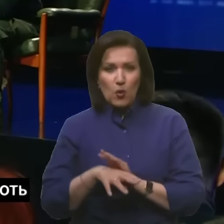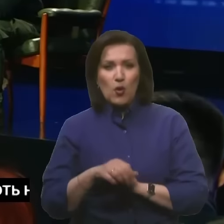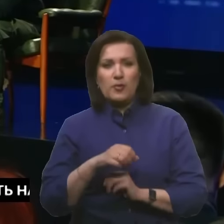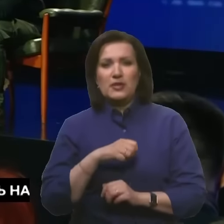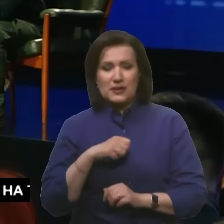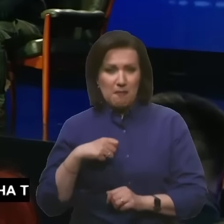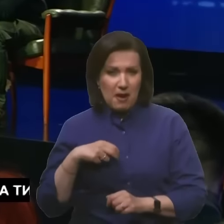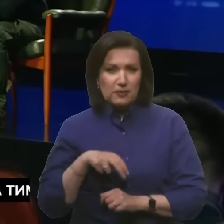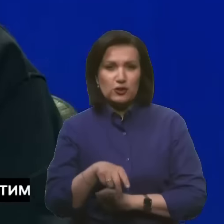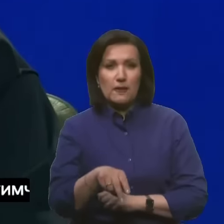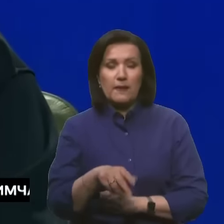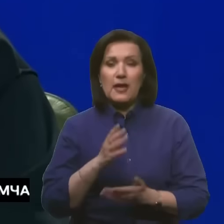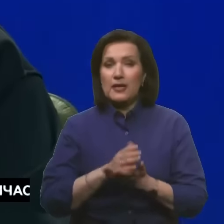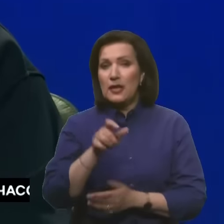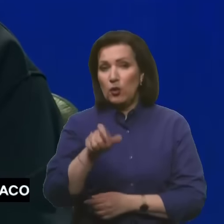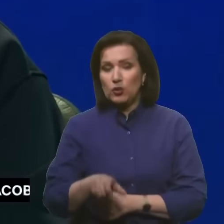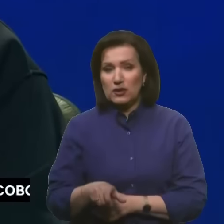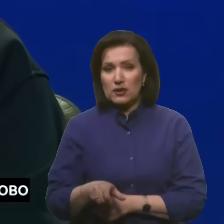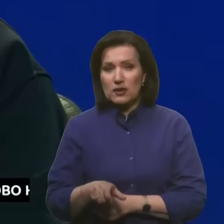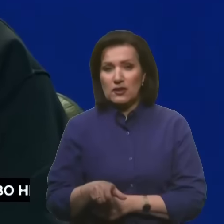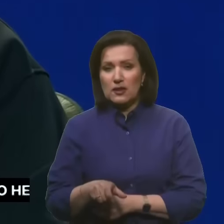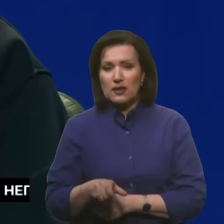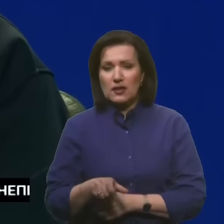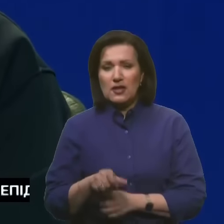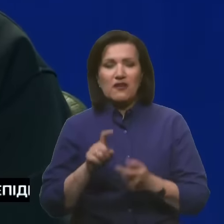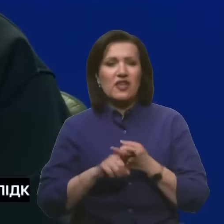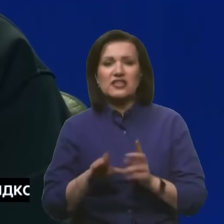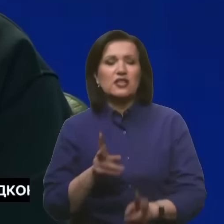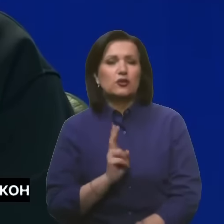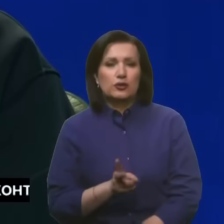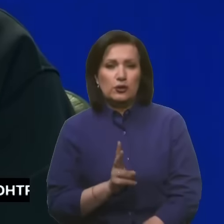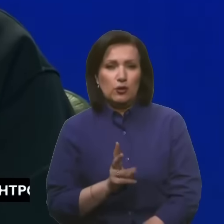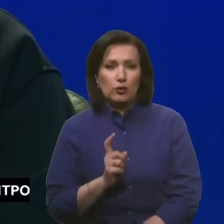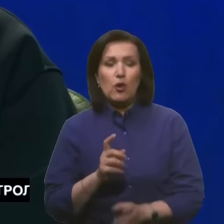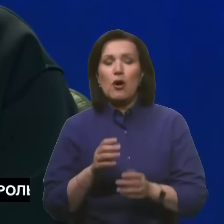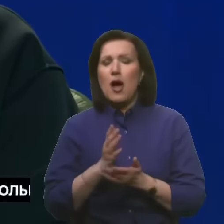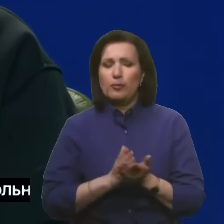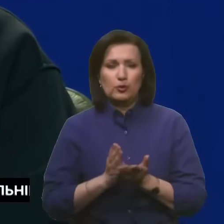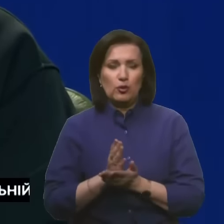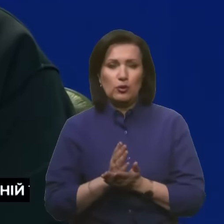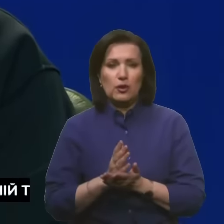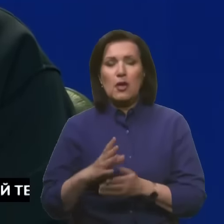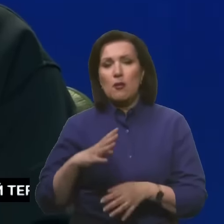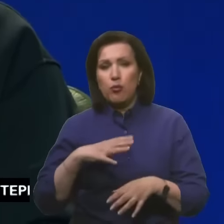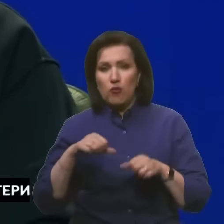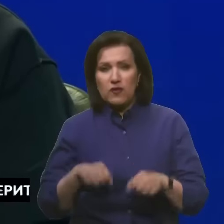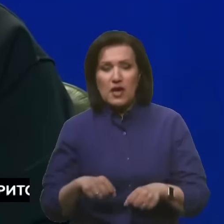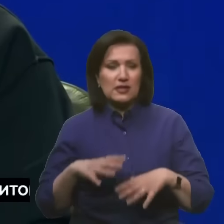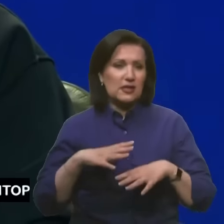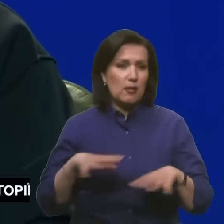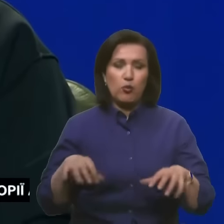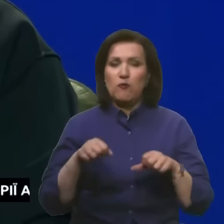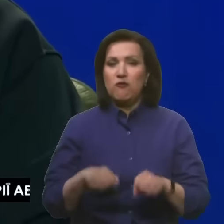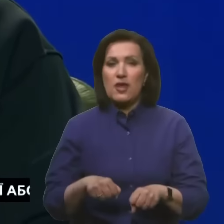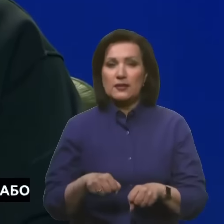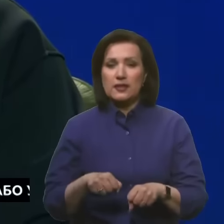пішла. Є людина, незалежно від того, хто він, абсолютно. Був у владі, не був у